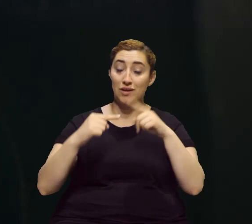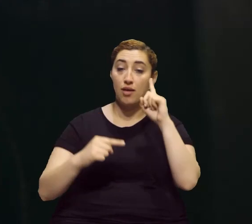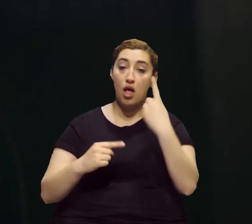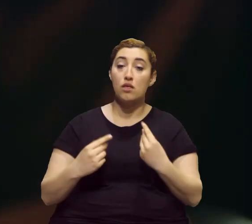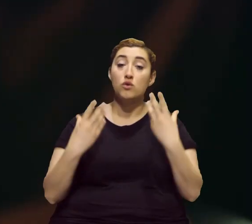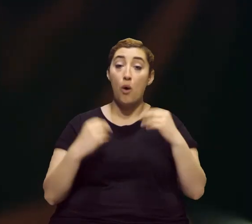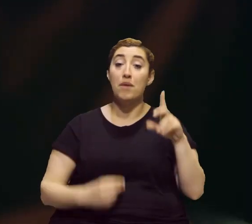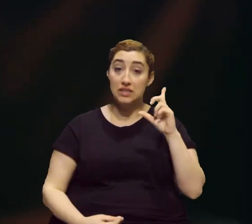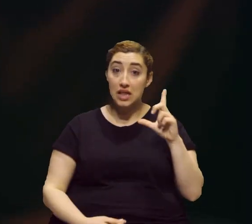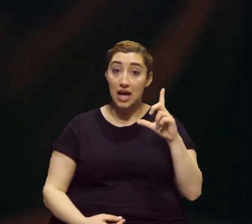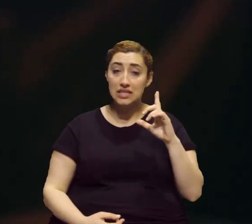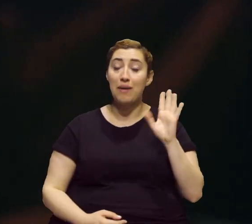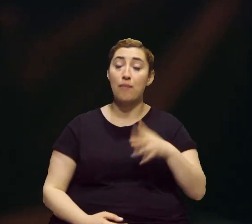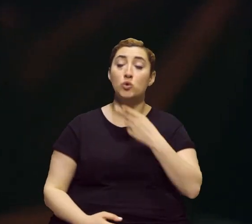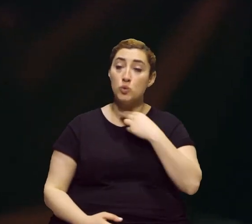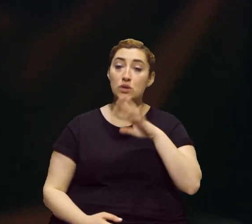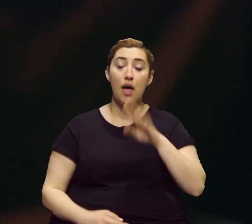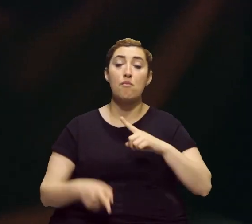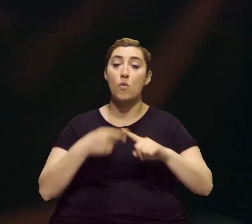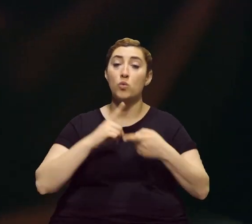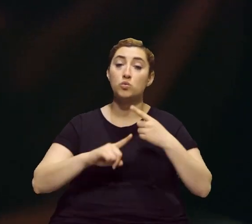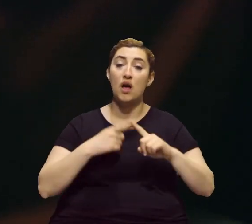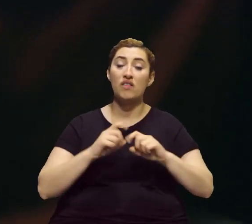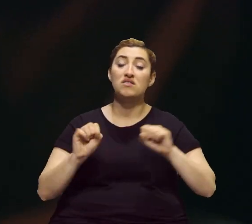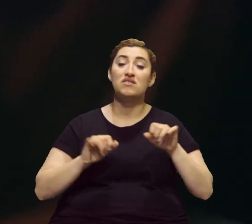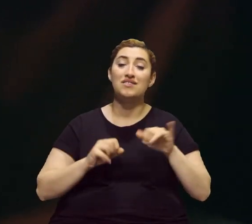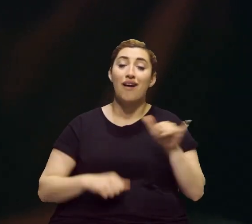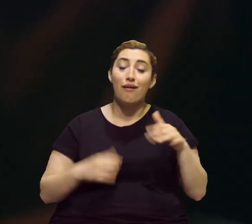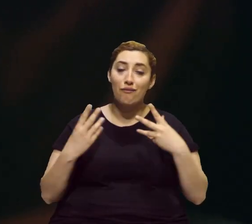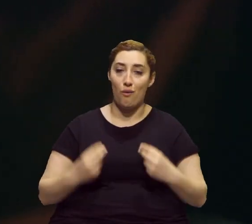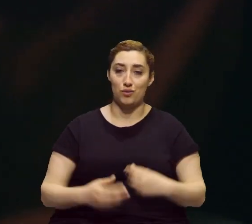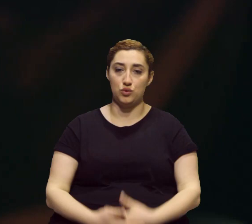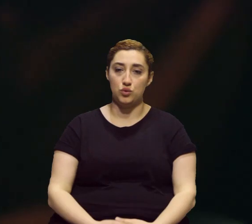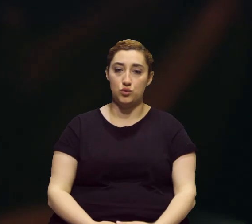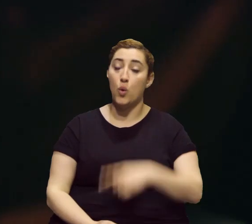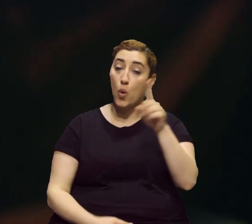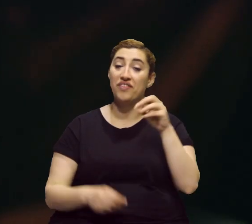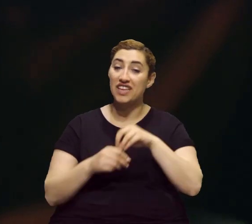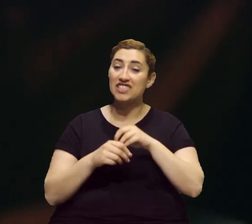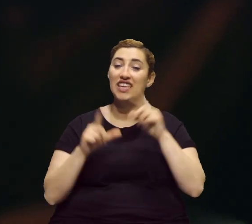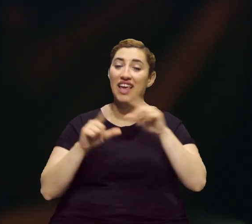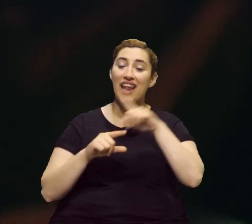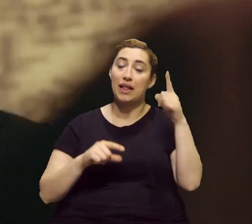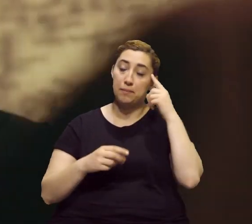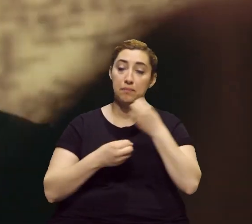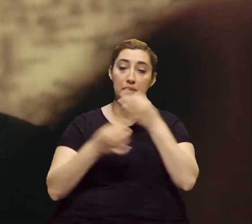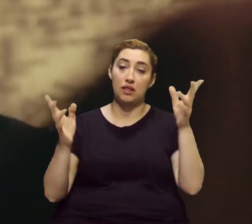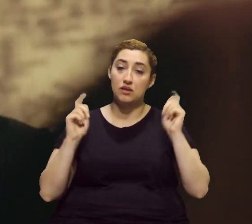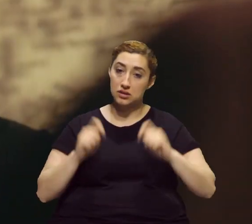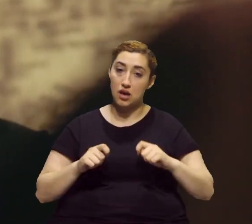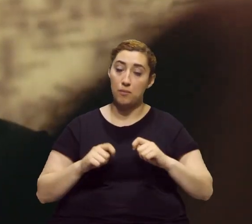yalnız kalmalı ki hem Ruslar hem de Osmanlı güçten düşsün. Onun için gerekli yerlere